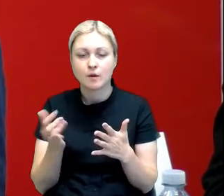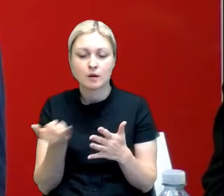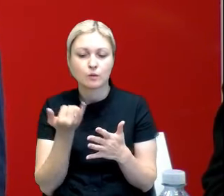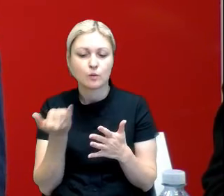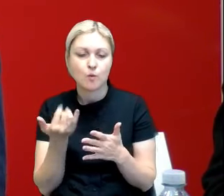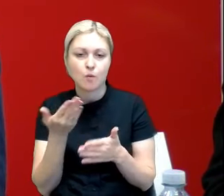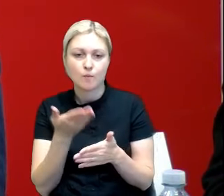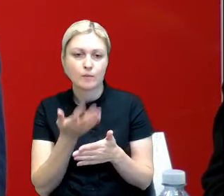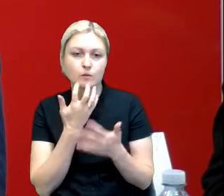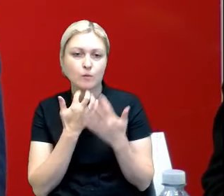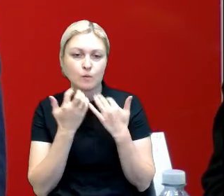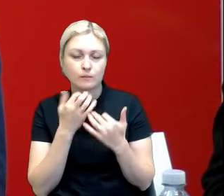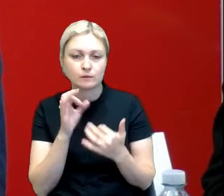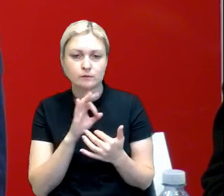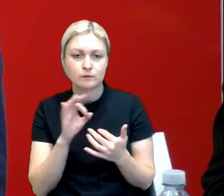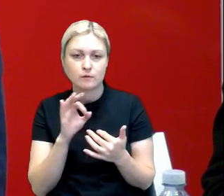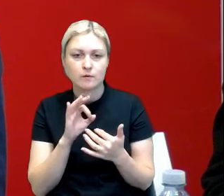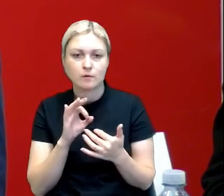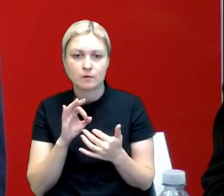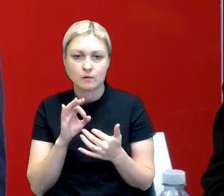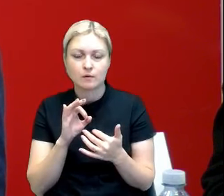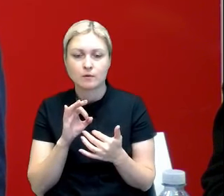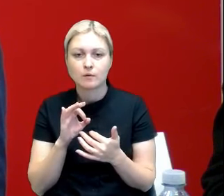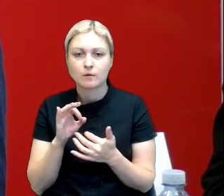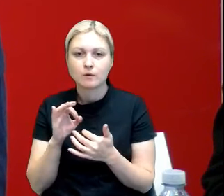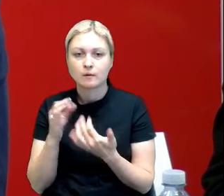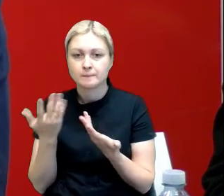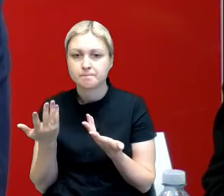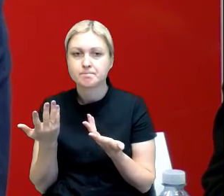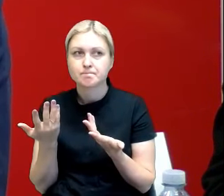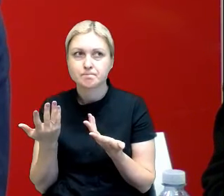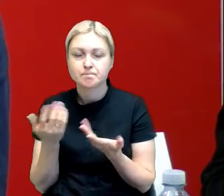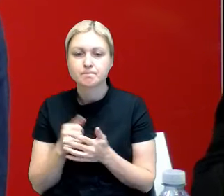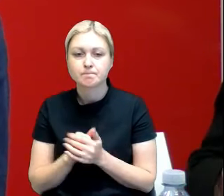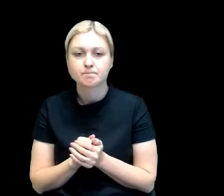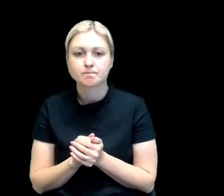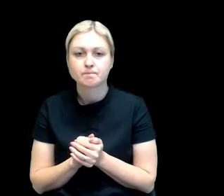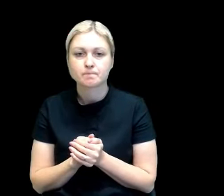įdomūs centrinės valdžios institucijom